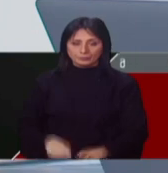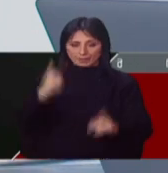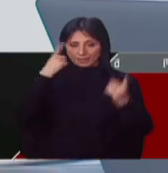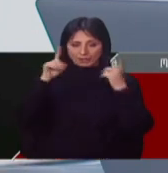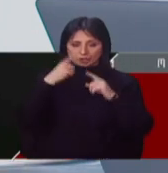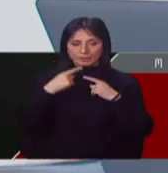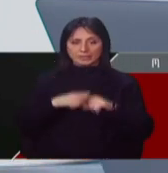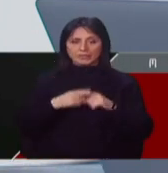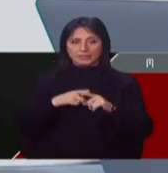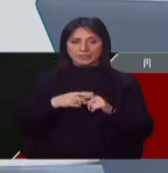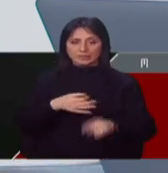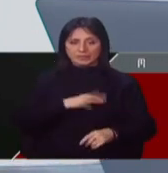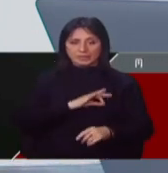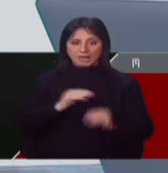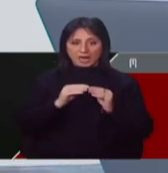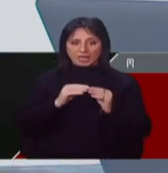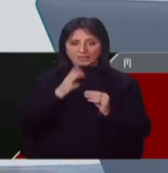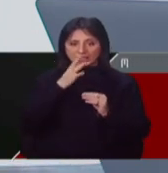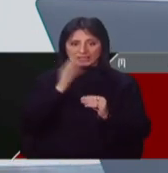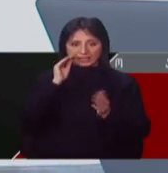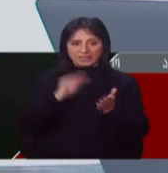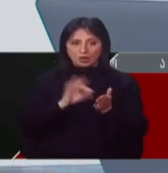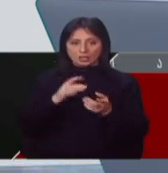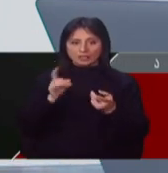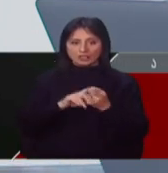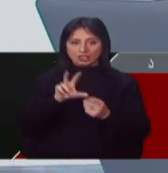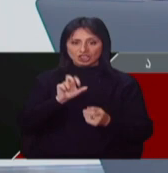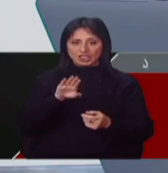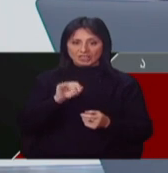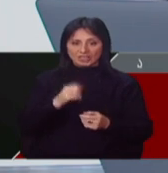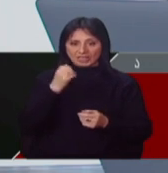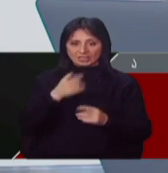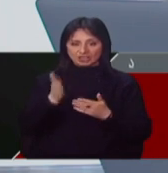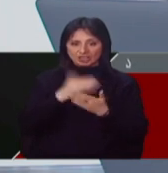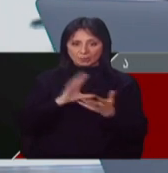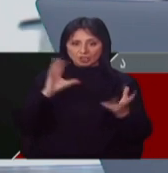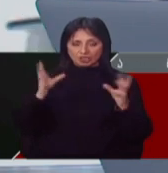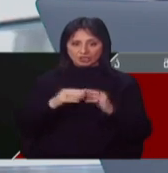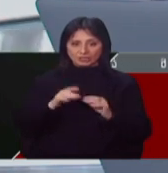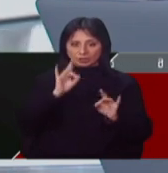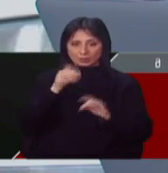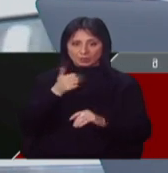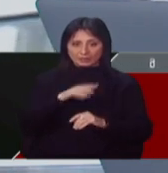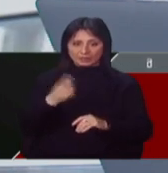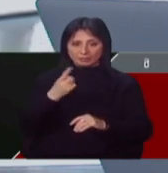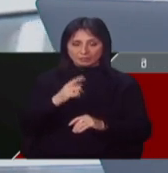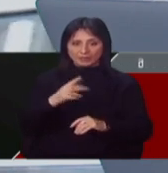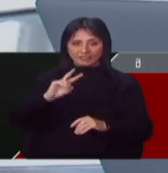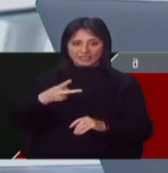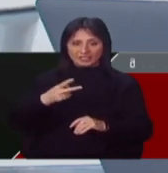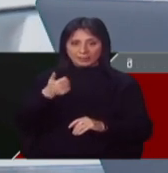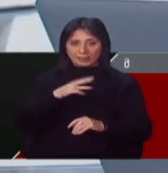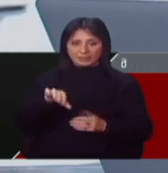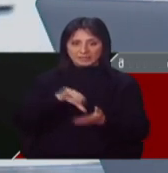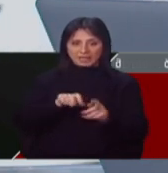Inovațiile și tehnologiile bisagentu atitlisă tarifele de acasă bicițăm să acum ne bicițe că bicițe jam. Agonizeba premierii se dă primul vicepremierii